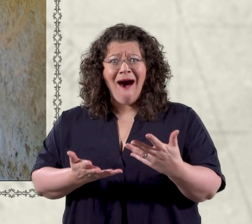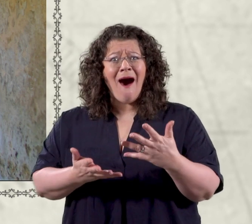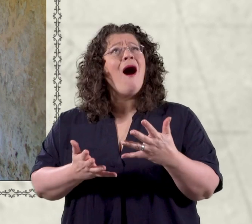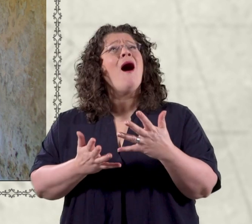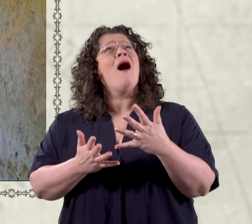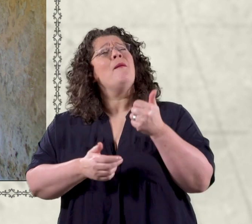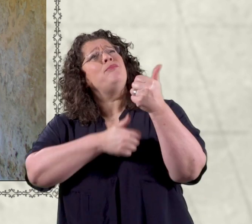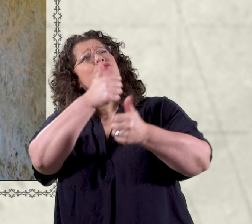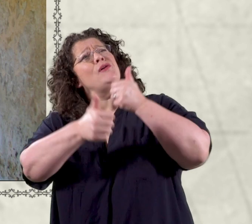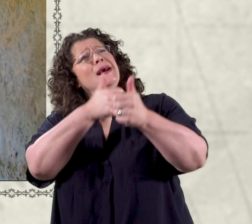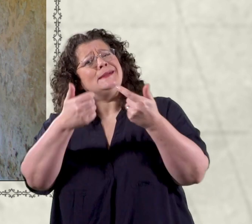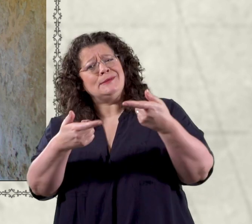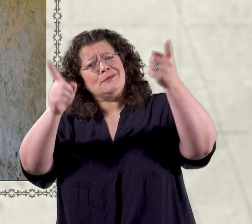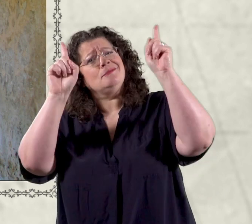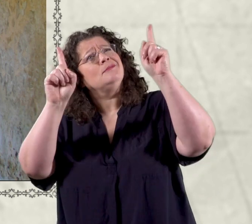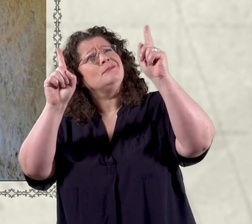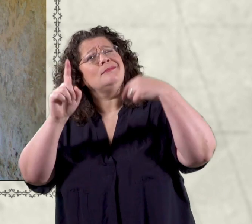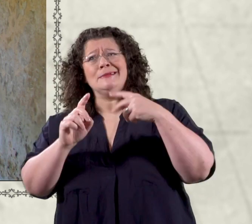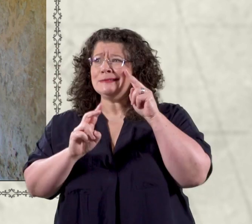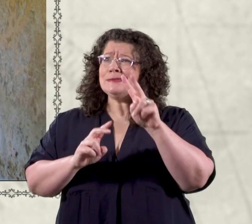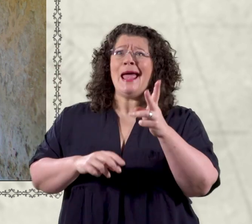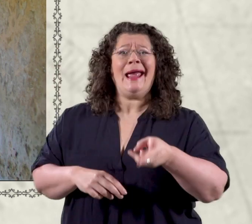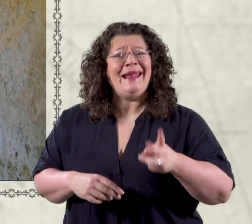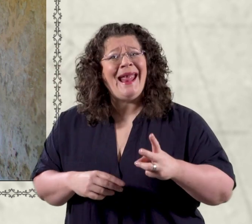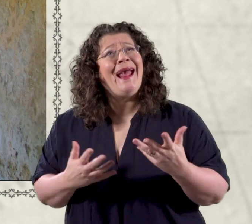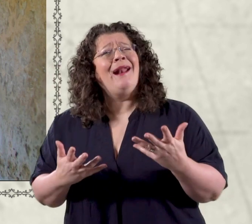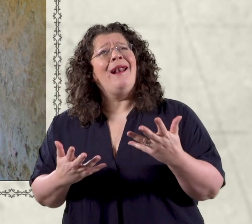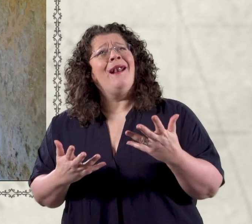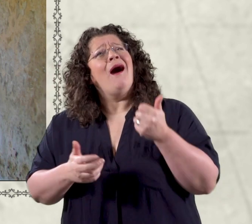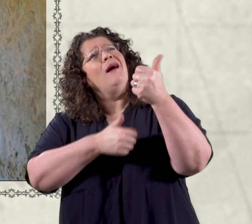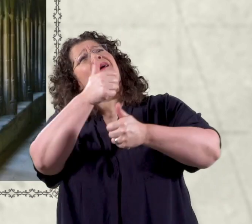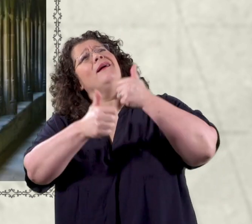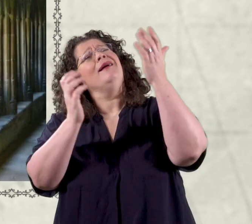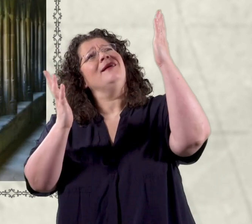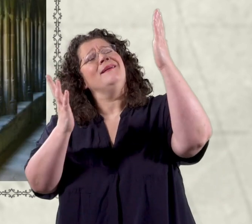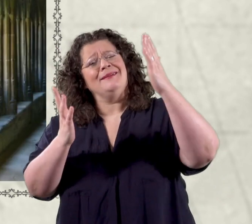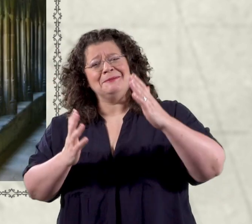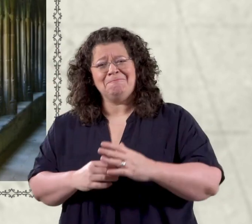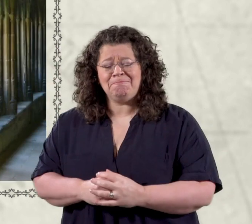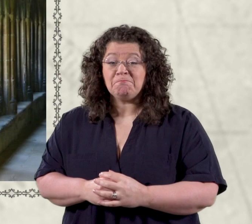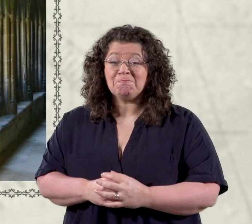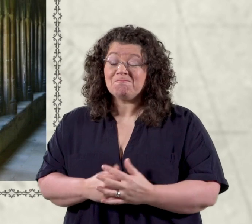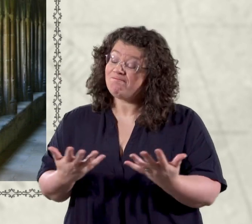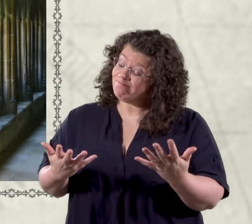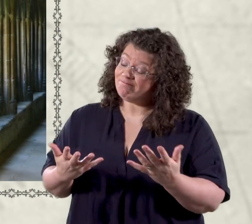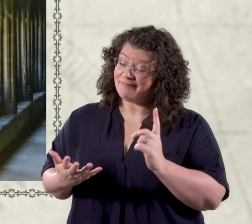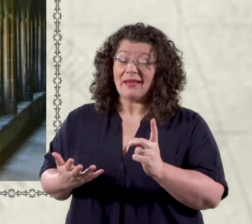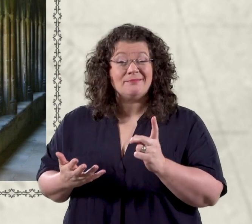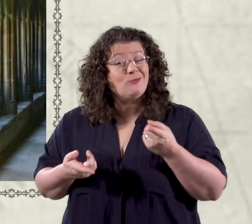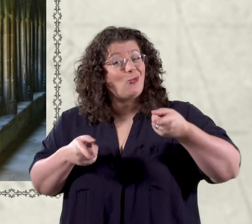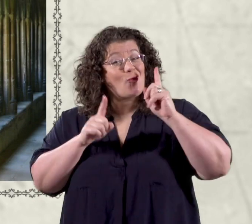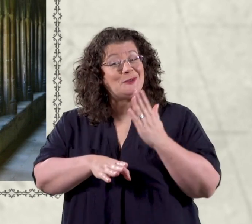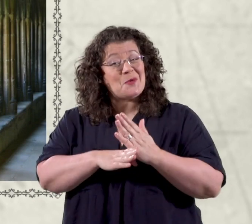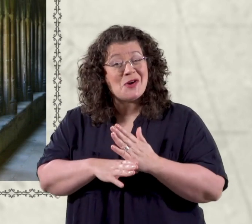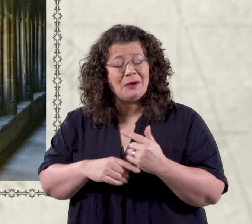fo'r diolch. Dwi'n gallu gweld unwaith eto. Ac wrth gwrs, i ddiw